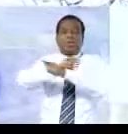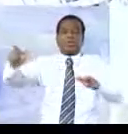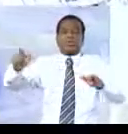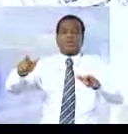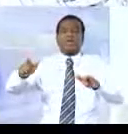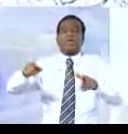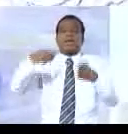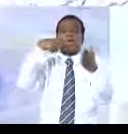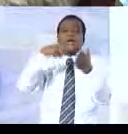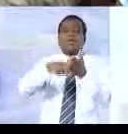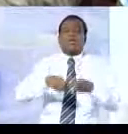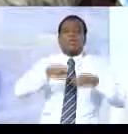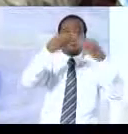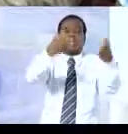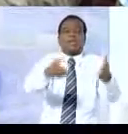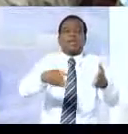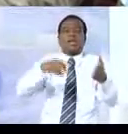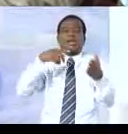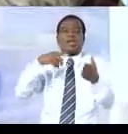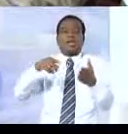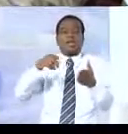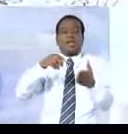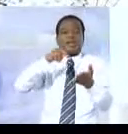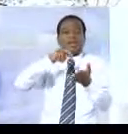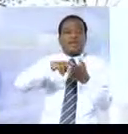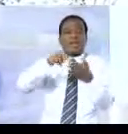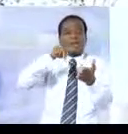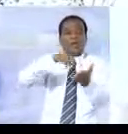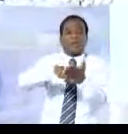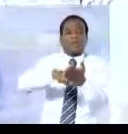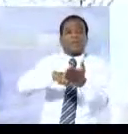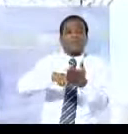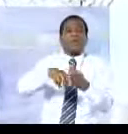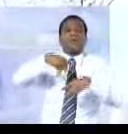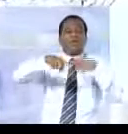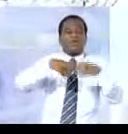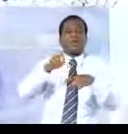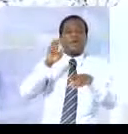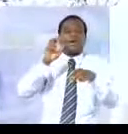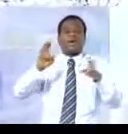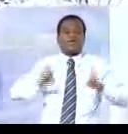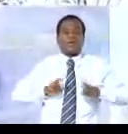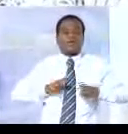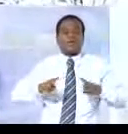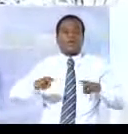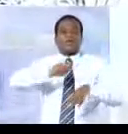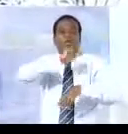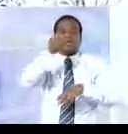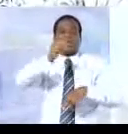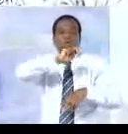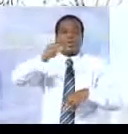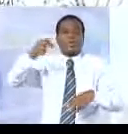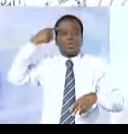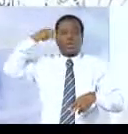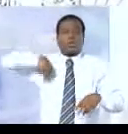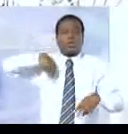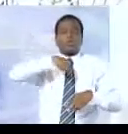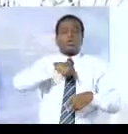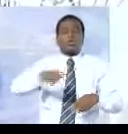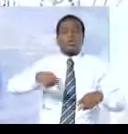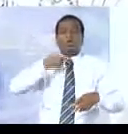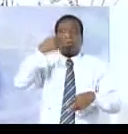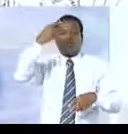pour que nos enfants puissent partir en vacances de Noël, pour que nous, parents, nous puissions ce